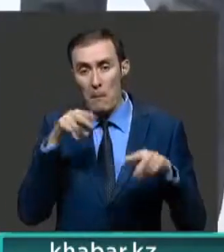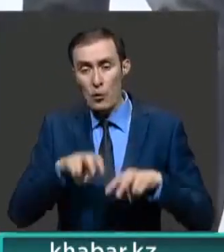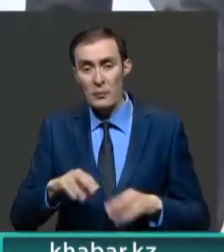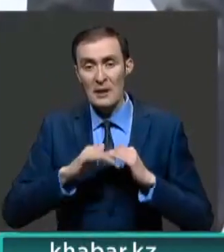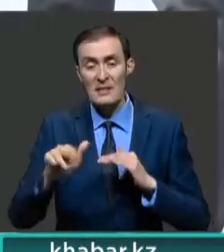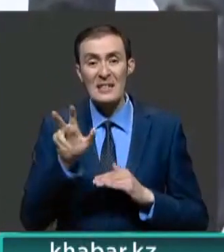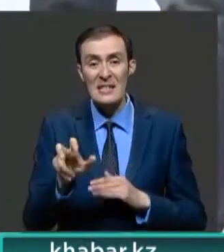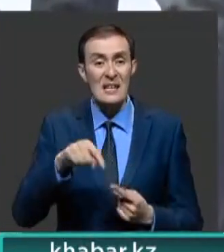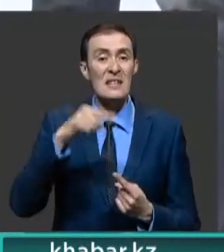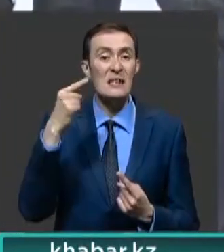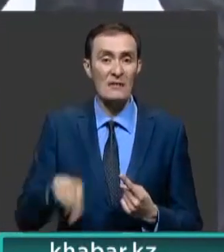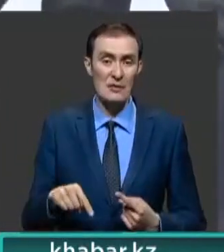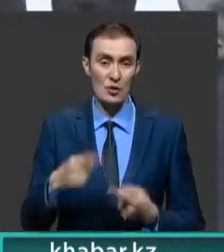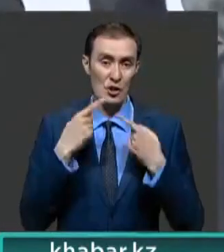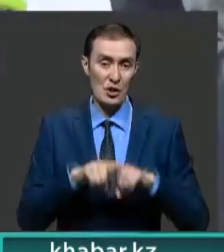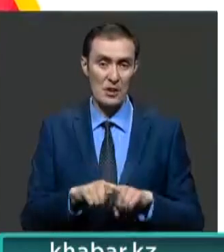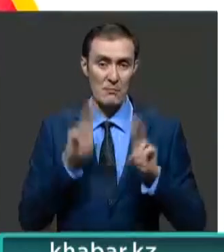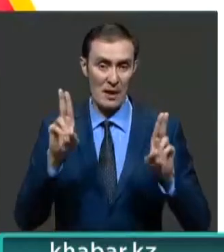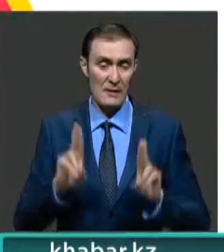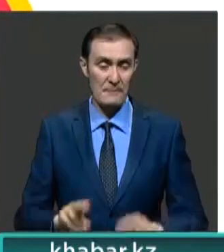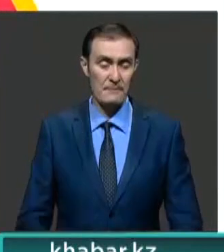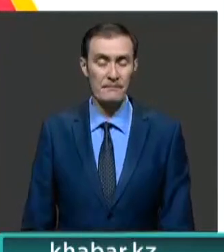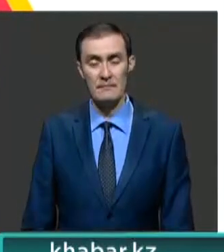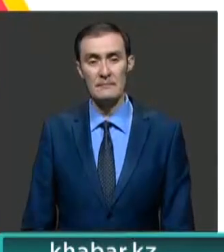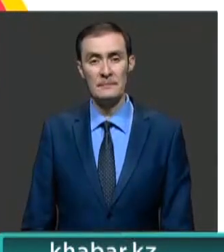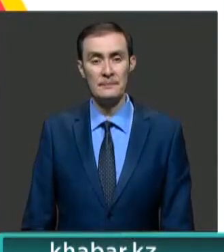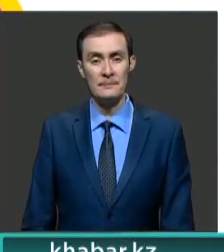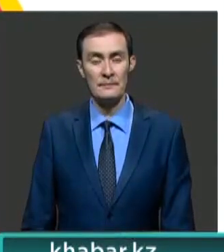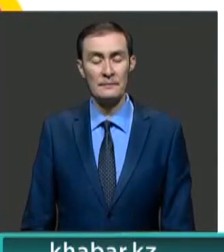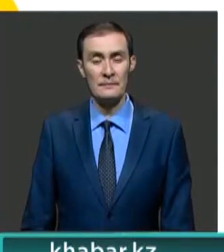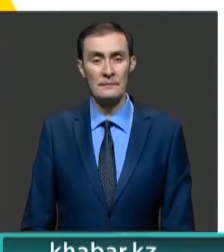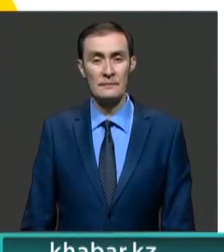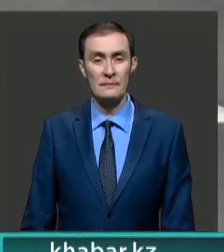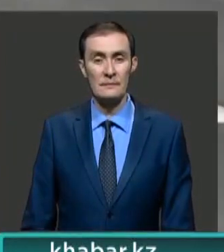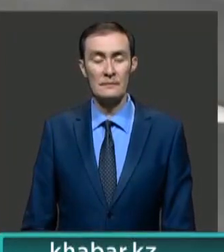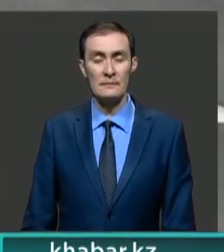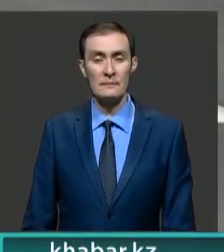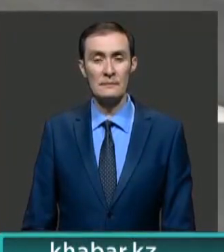300 из них не соответствовали техническим требованиям. Тамара Степанова, Ренат Дусалиев, Мангистауская область. Итоги дня.